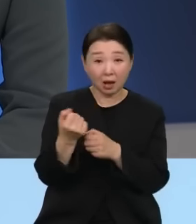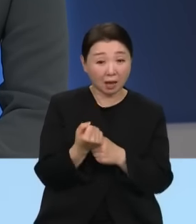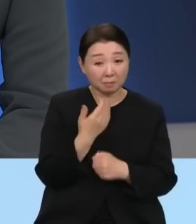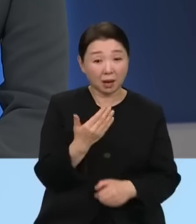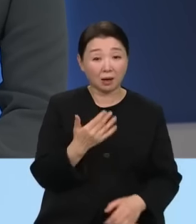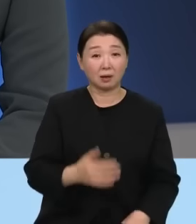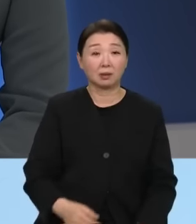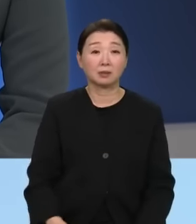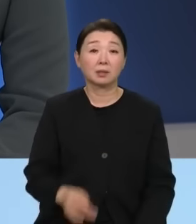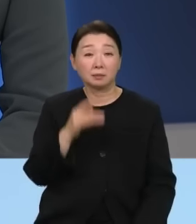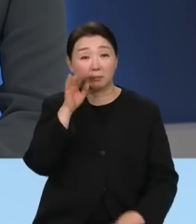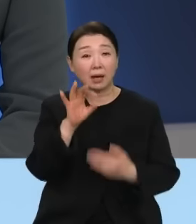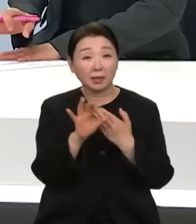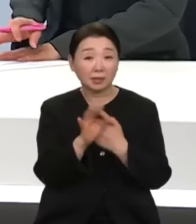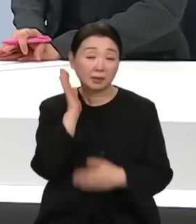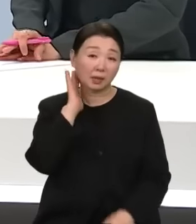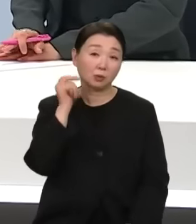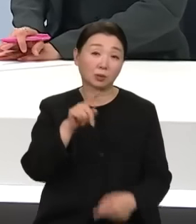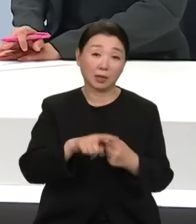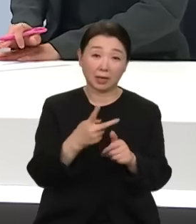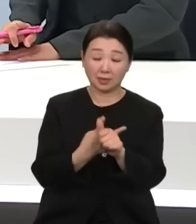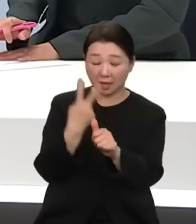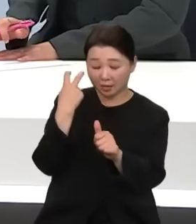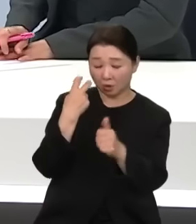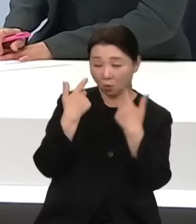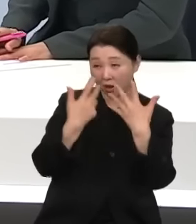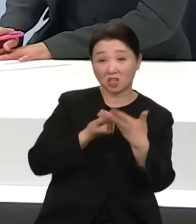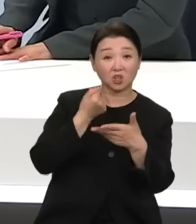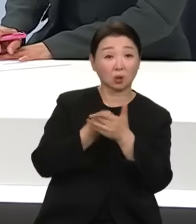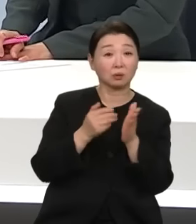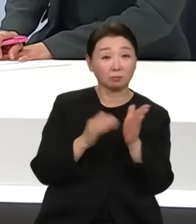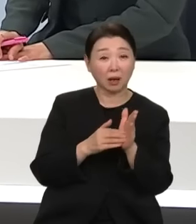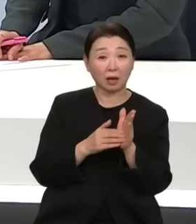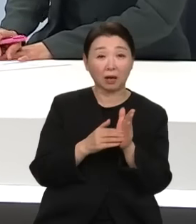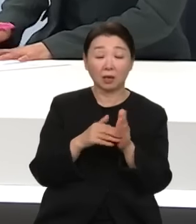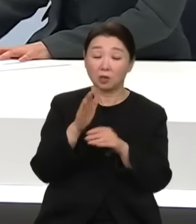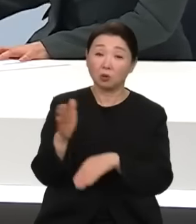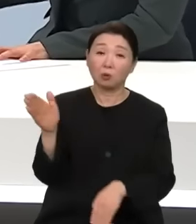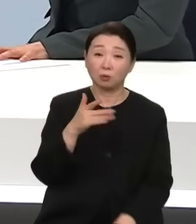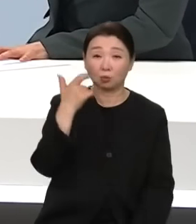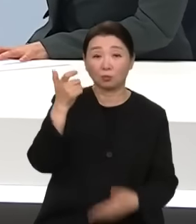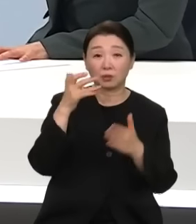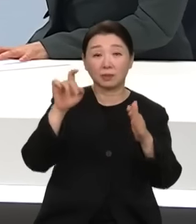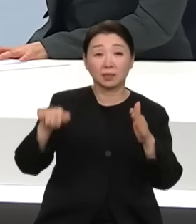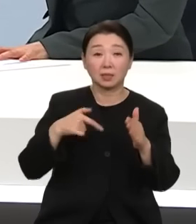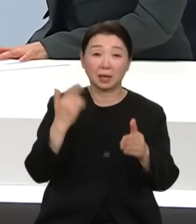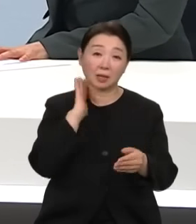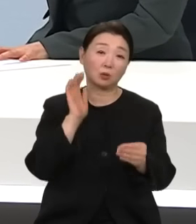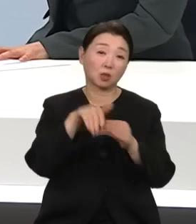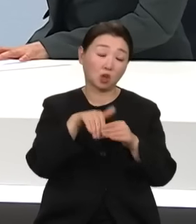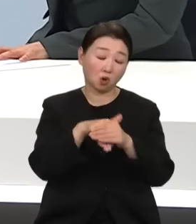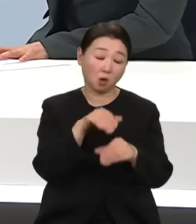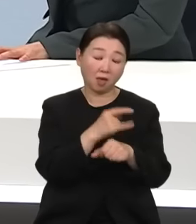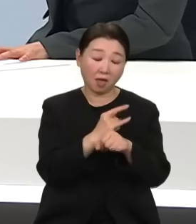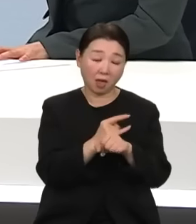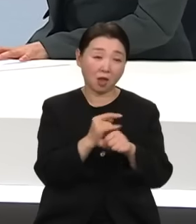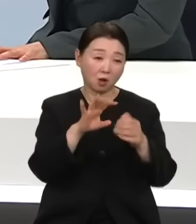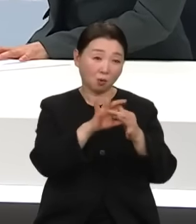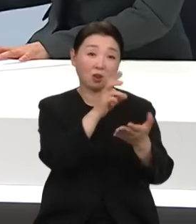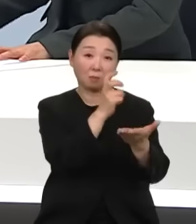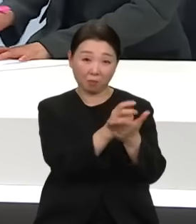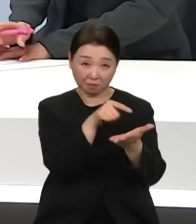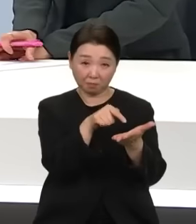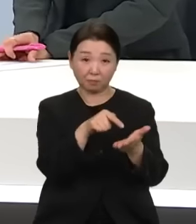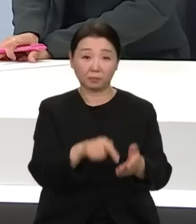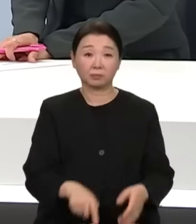만약을 가정해서이 대통령에 대한 탄핵이 확정되면 그로부터 60일 이내에 대선을 치르도록 관련법은